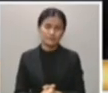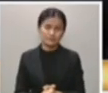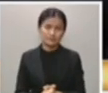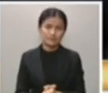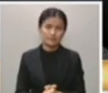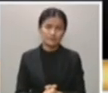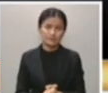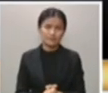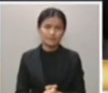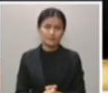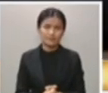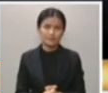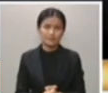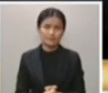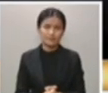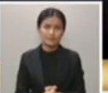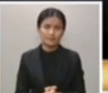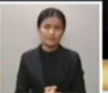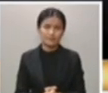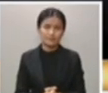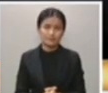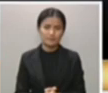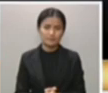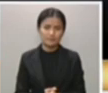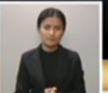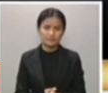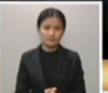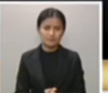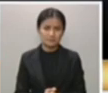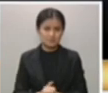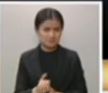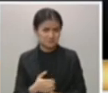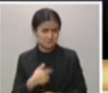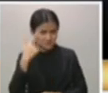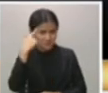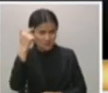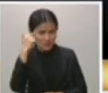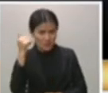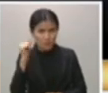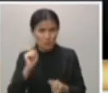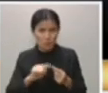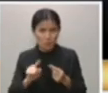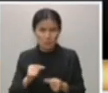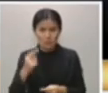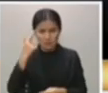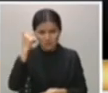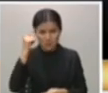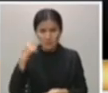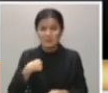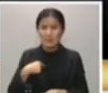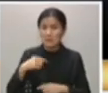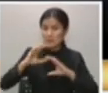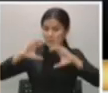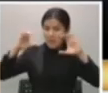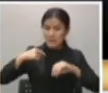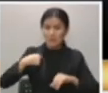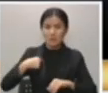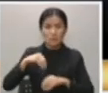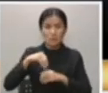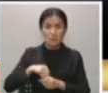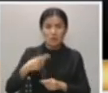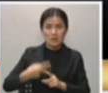างที่ตีความแบบศรีถนนชัยว่าท่านน่ะไม่ใช่รัฐบาลรักษาการท่านมีอำนาจ